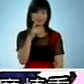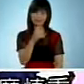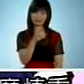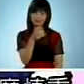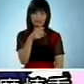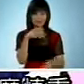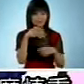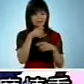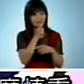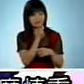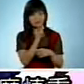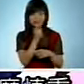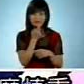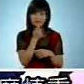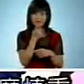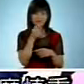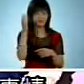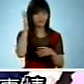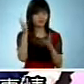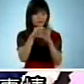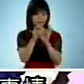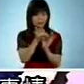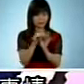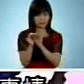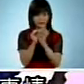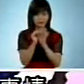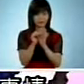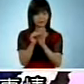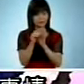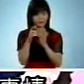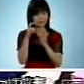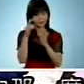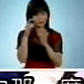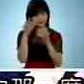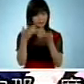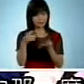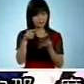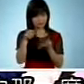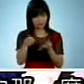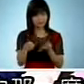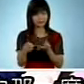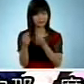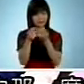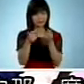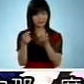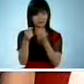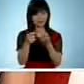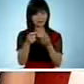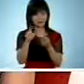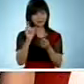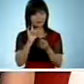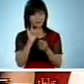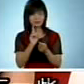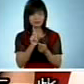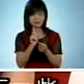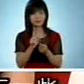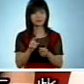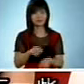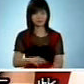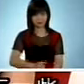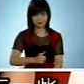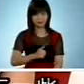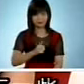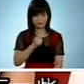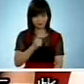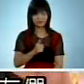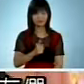听奥为什么要那么慎重来去看待这件事情。那其实刚刚听范妈妈那一席话，我就发现其实